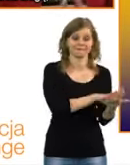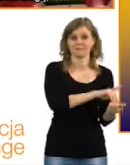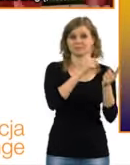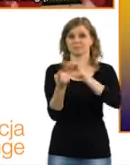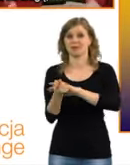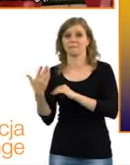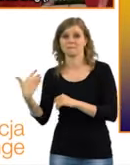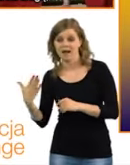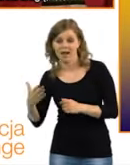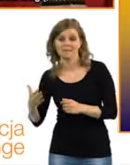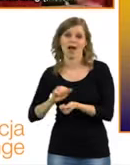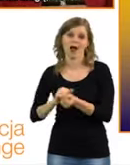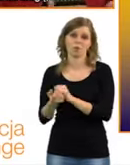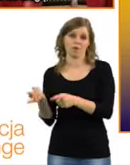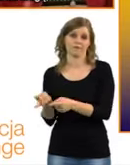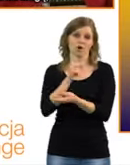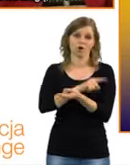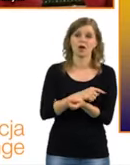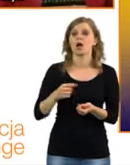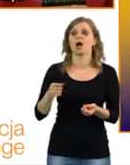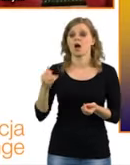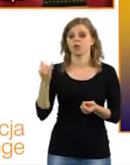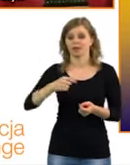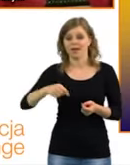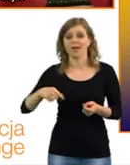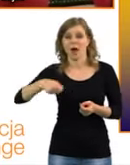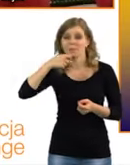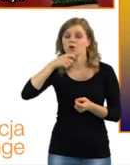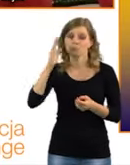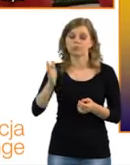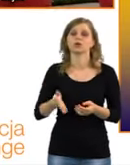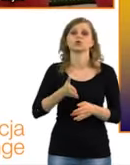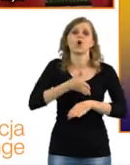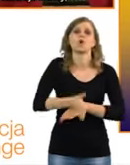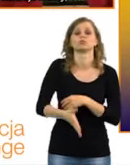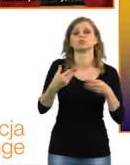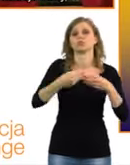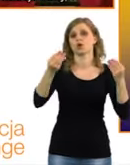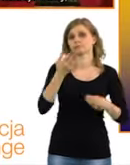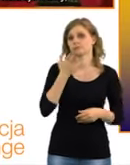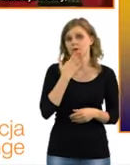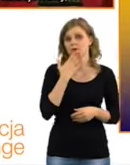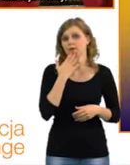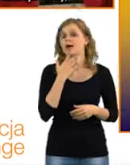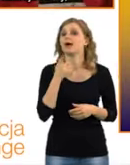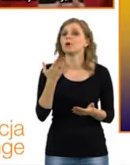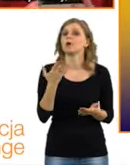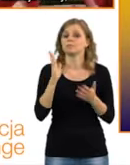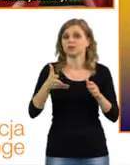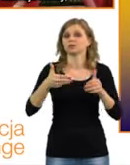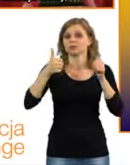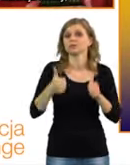na jednej ręki na drugą, czyli z lewej na prawą, niestety dojdzie do opóźnionego rozwoju mowy,